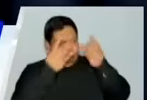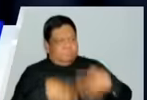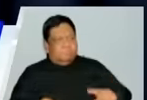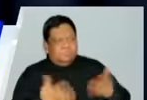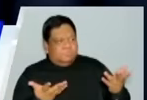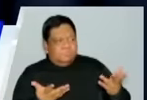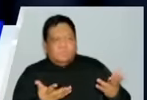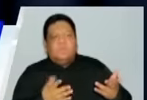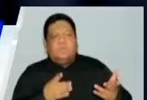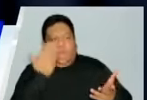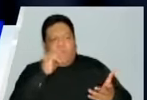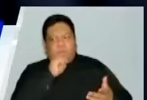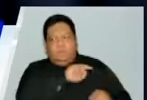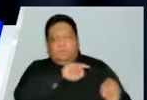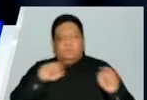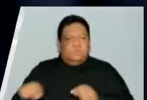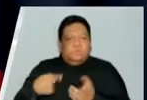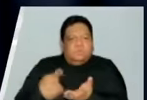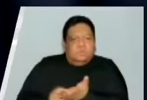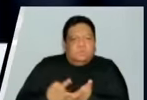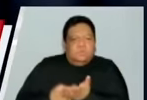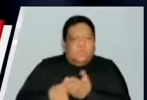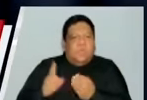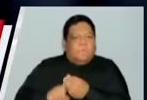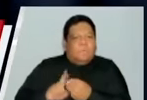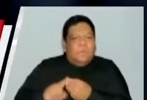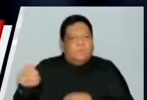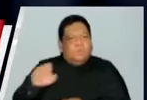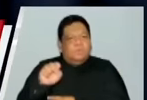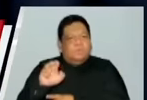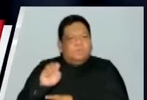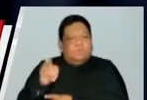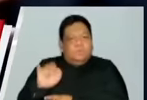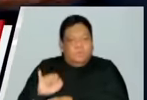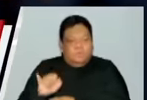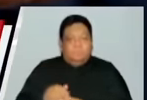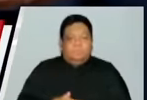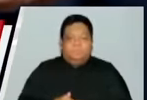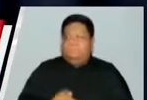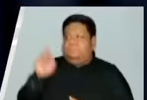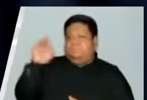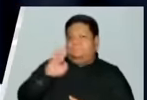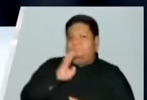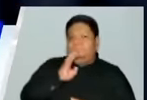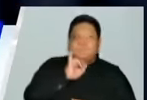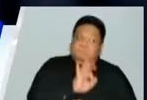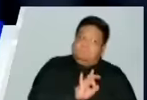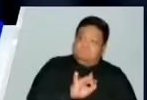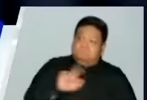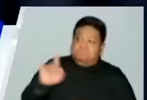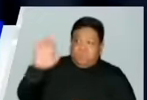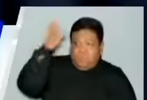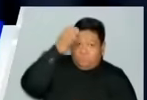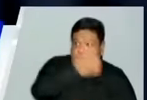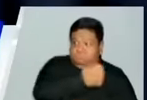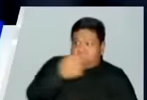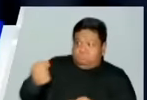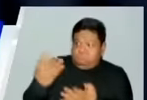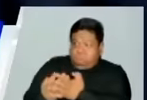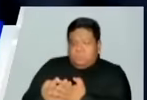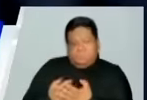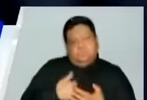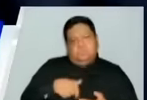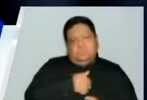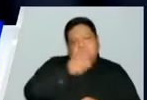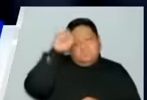Kung ma-custody ng House ay pwedeng hilingin ng komite namin, paharapin din siya rito. Or